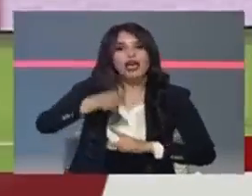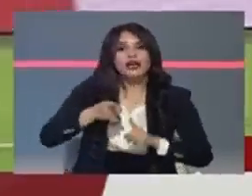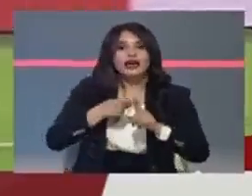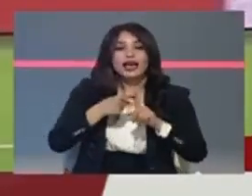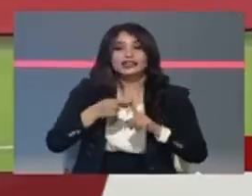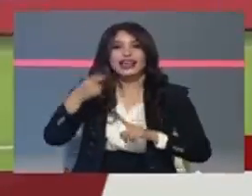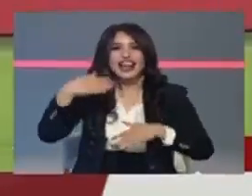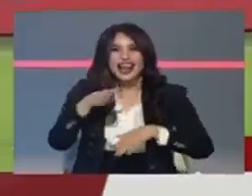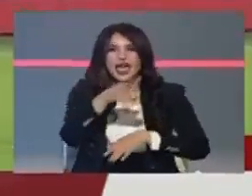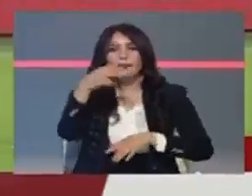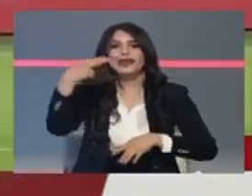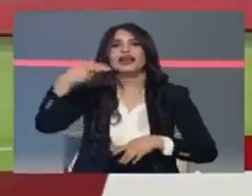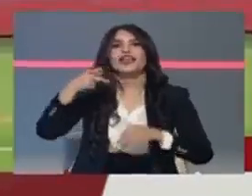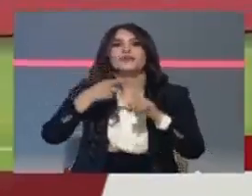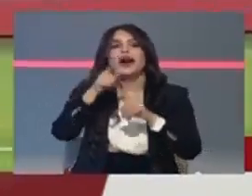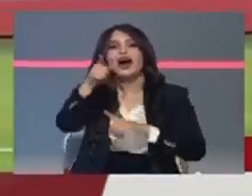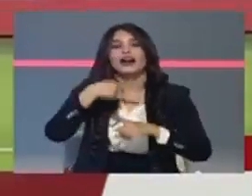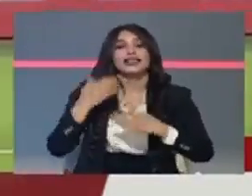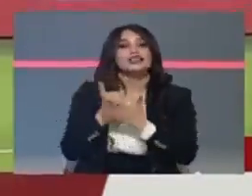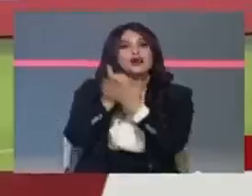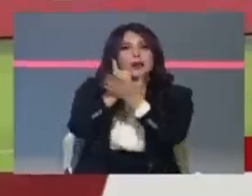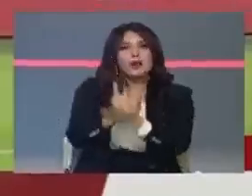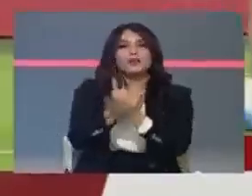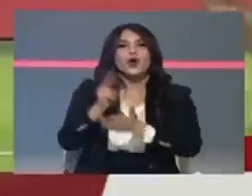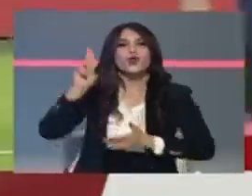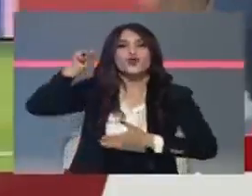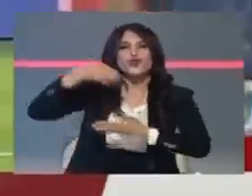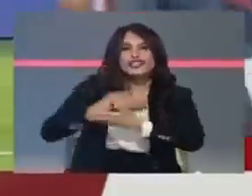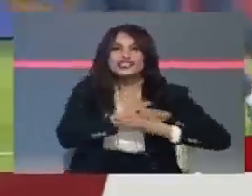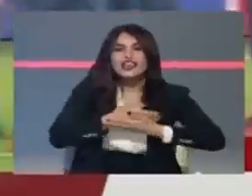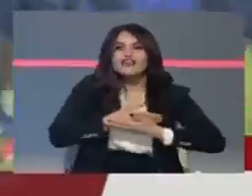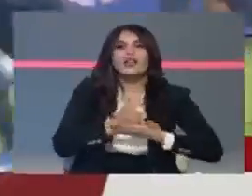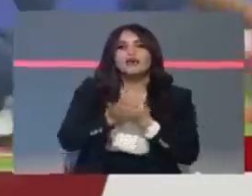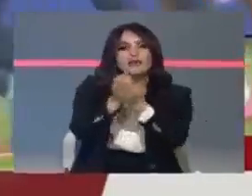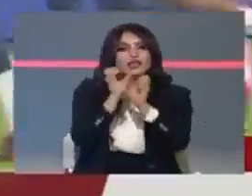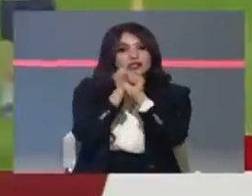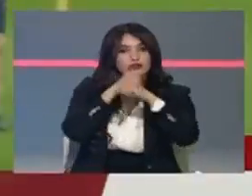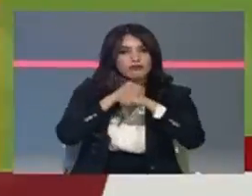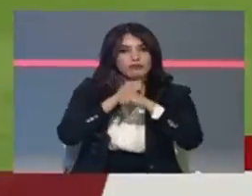نيمار تبرع بهذا المبلغ سرا لمنظمة اليونيسيف وصندوق تضامن خاص بالمشاهير.